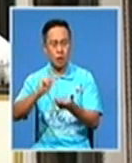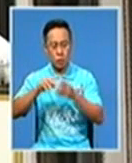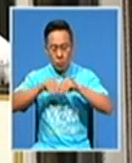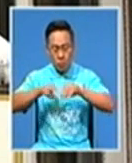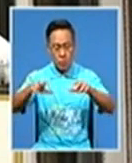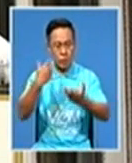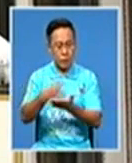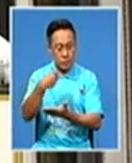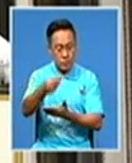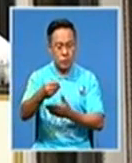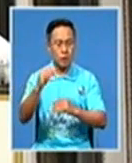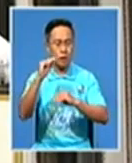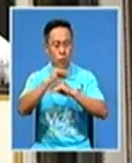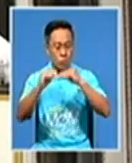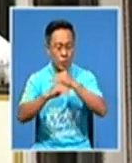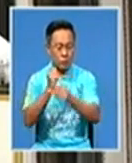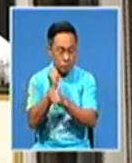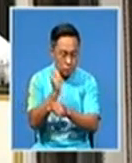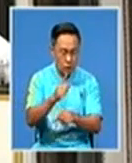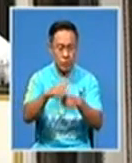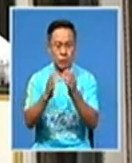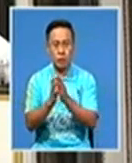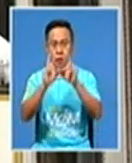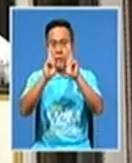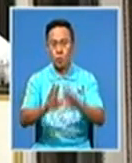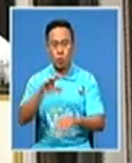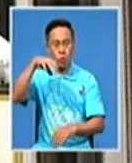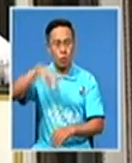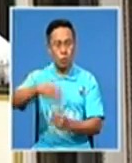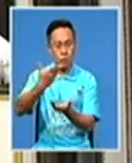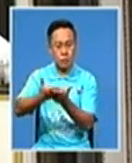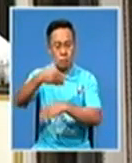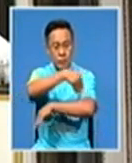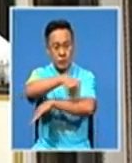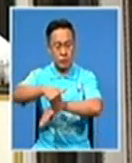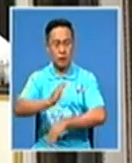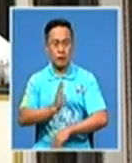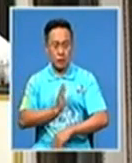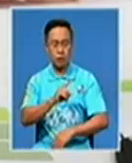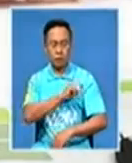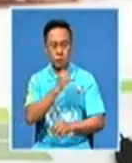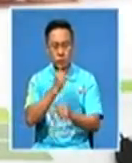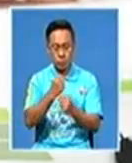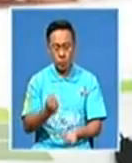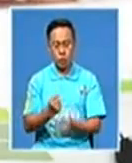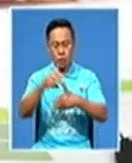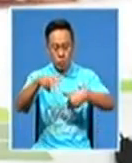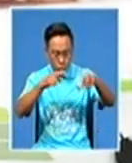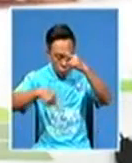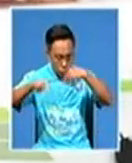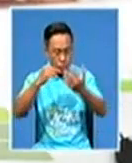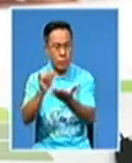ยข้อมูลการจัดซื้อจัดจ้างในระบบเครือข่ายสารสนเทศของกรมบัญชีกลางเป็นการสร้างความเชื่อมั่นต่อสาธารณช